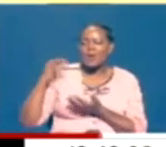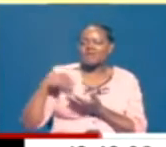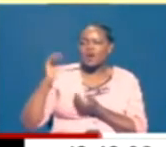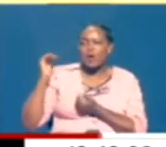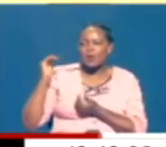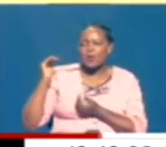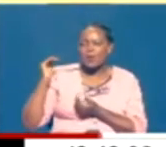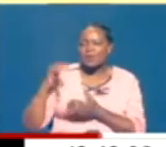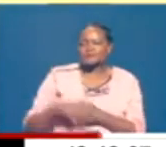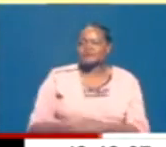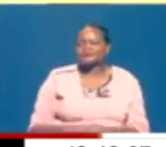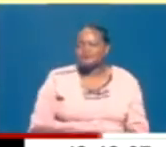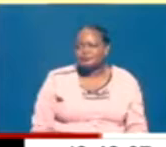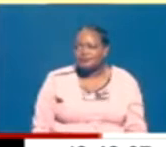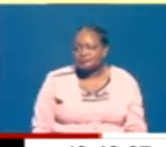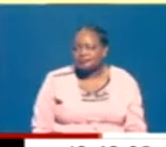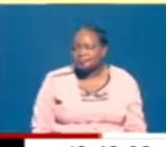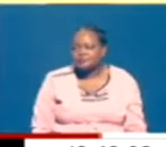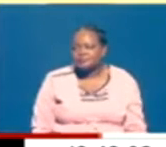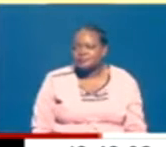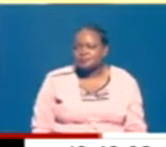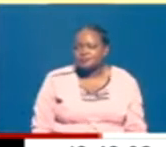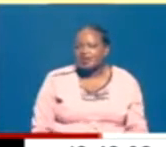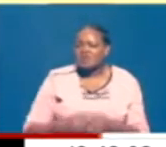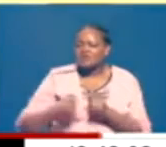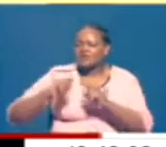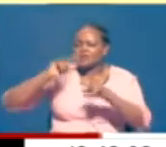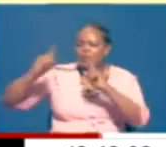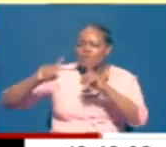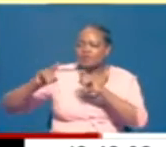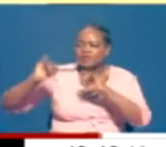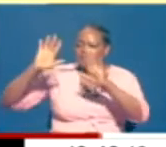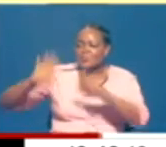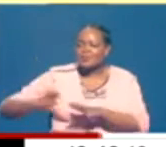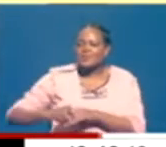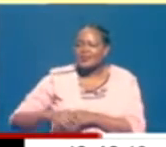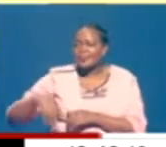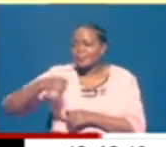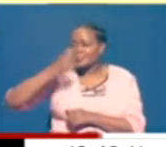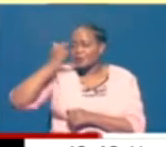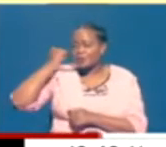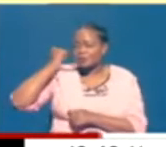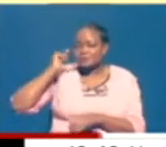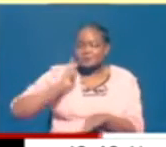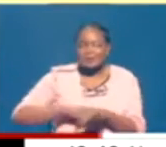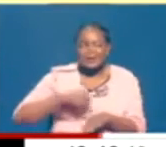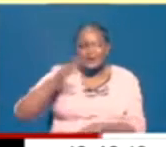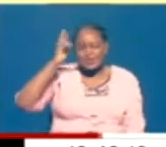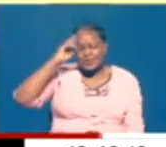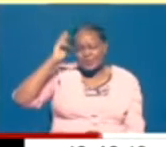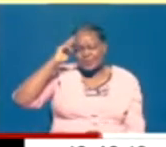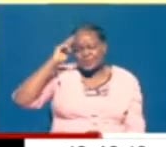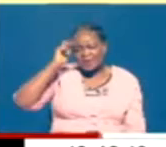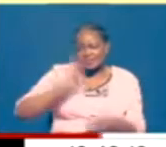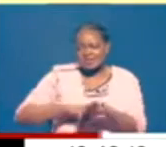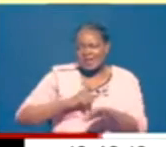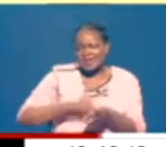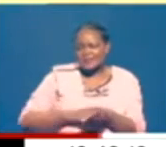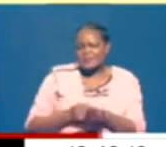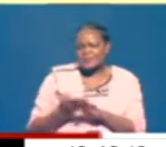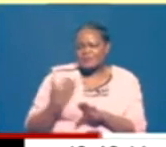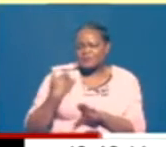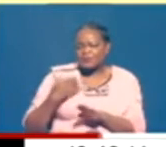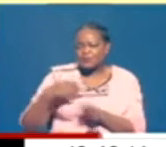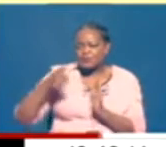proponents. Pia kuna zile swali ambaye ni muhimu, kwa sababu pia ukikumbuka wakati walikuwa kisoma judgment